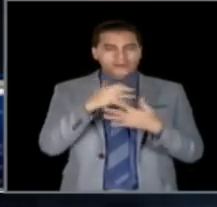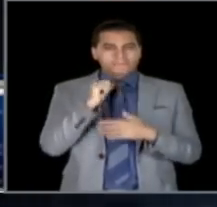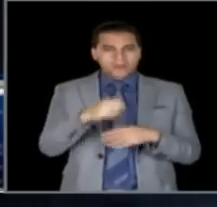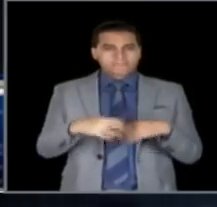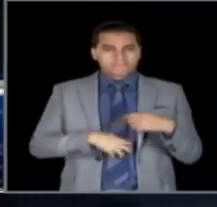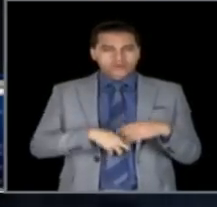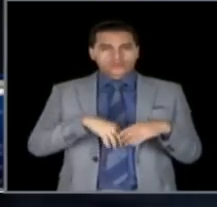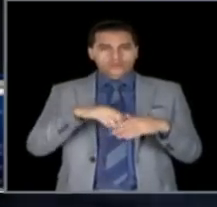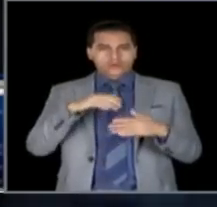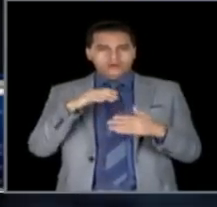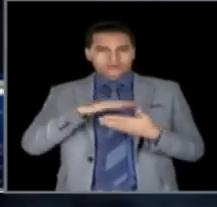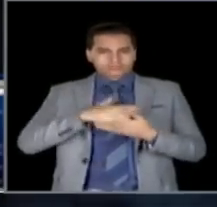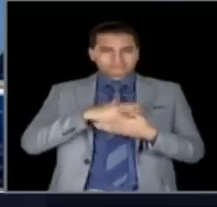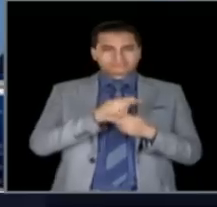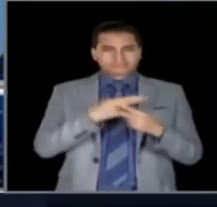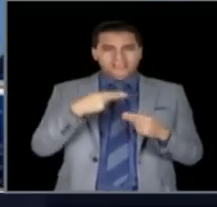HTC؟